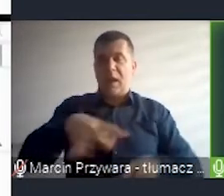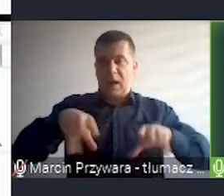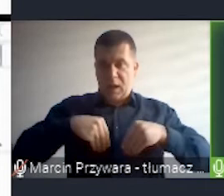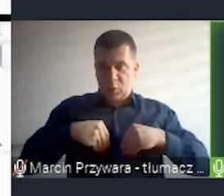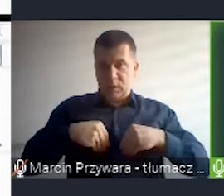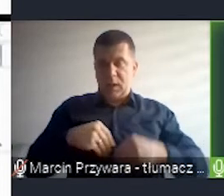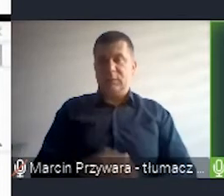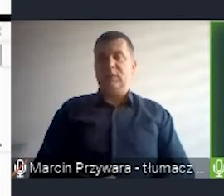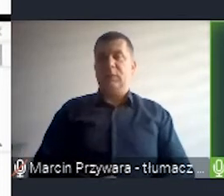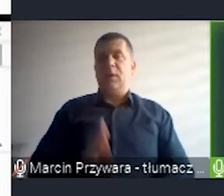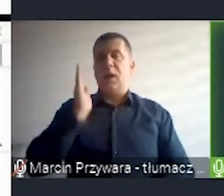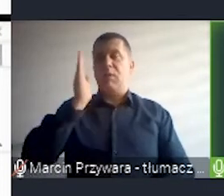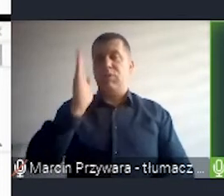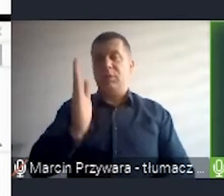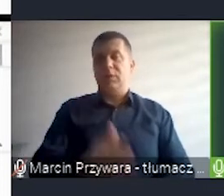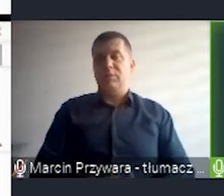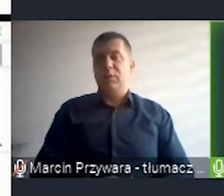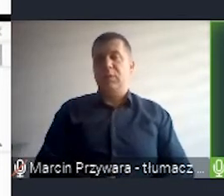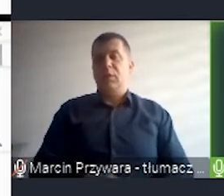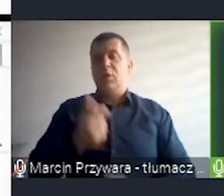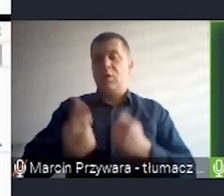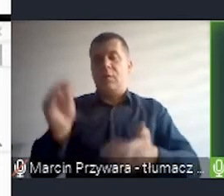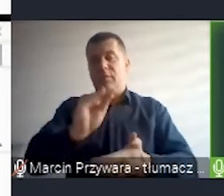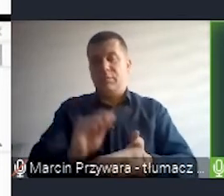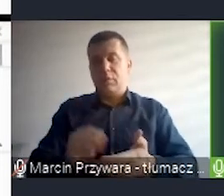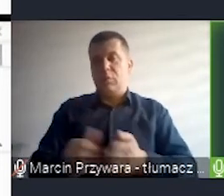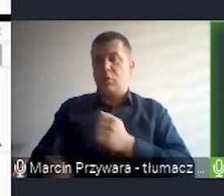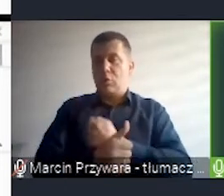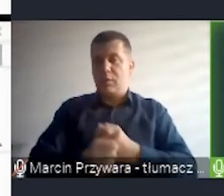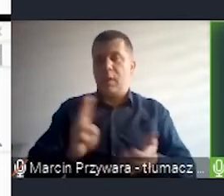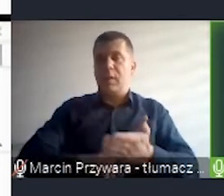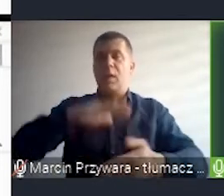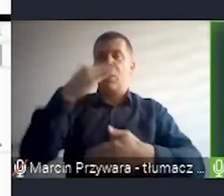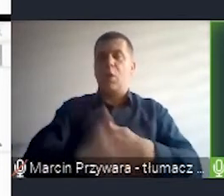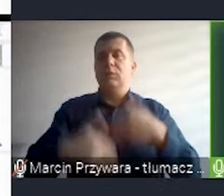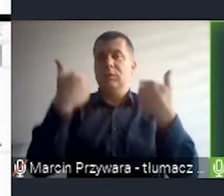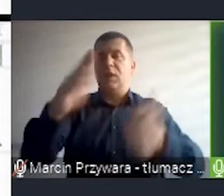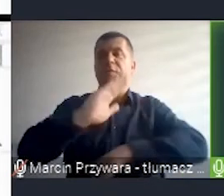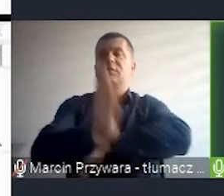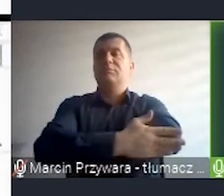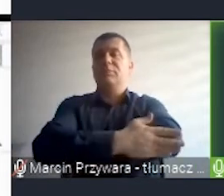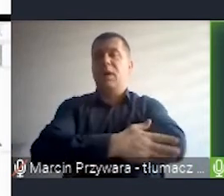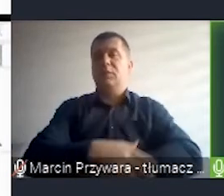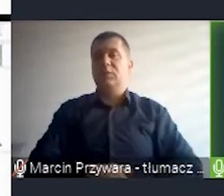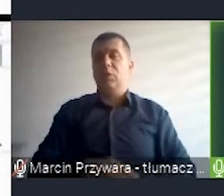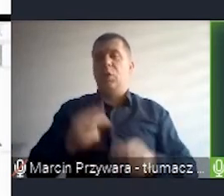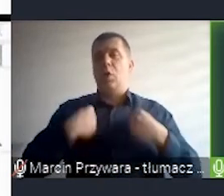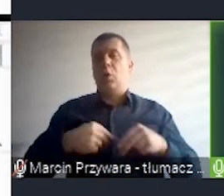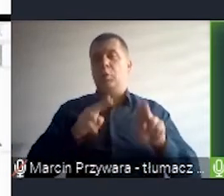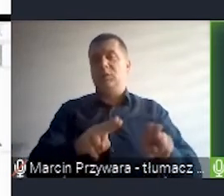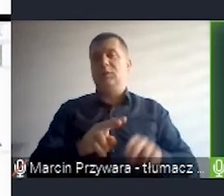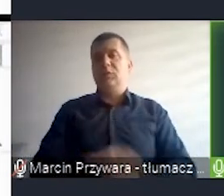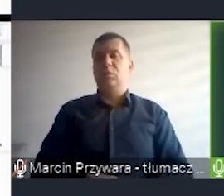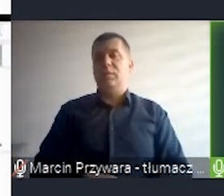rekrutacja, a następnie wypełnienie dokumentów i na koniec wsparcie na rzecz uczestników?